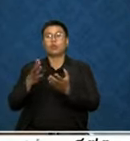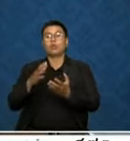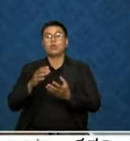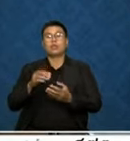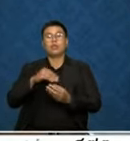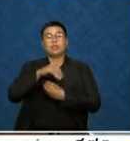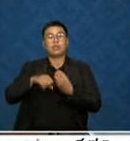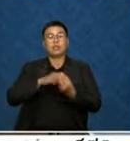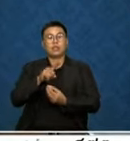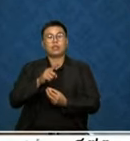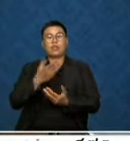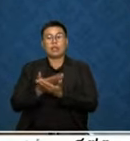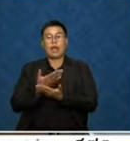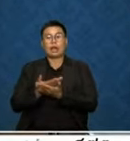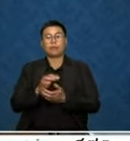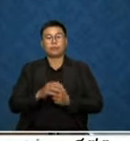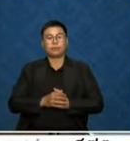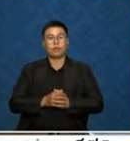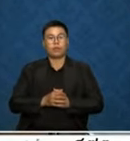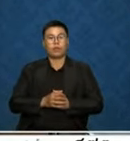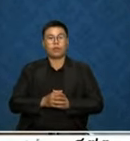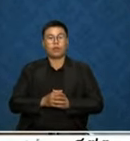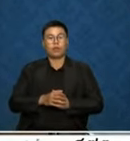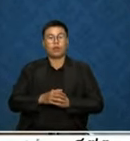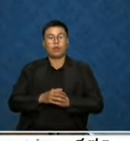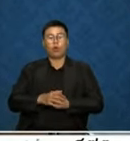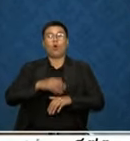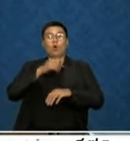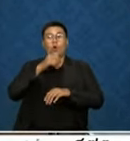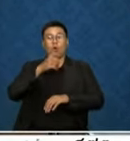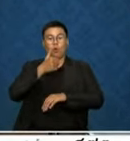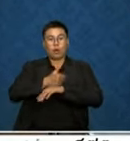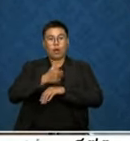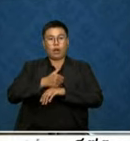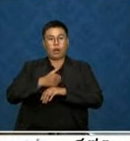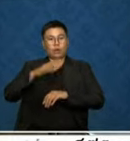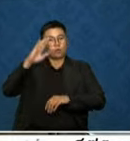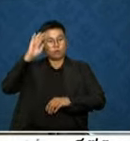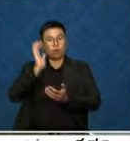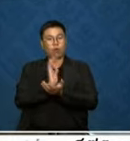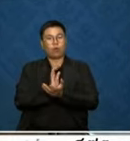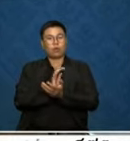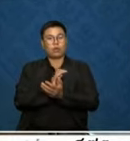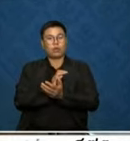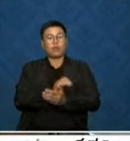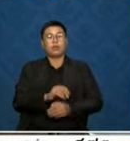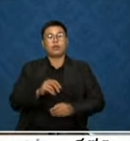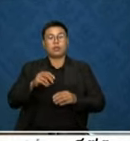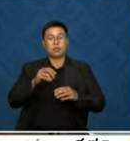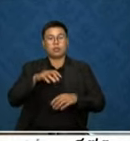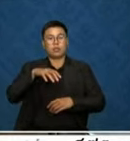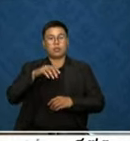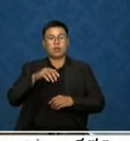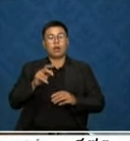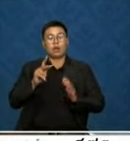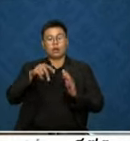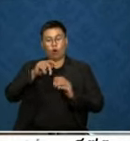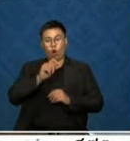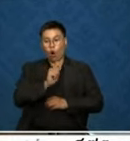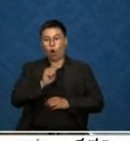คลังครับผู้บัญชาการตรวจแห่งชาติและสำนักงานเลขาธิการคณะกรรมการอาหารและยา